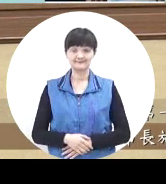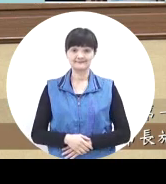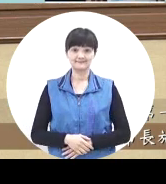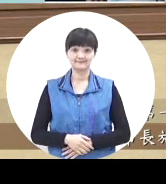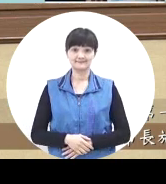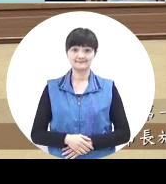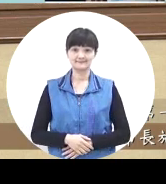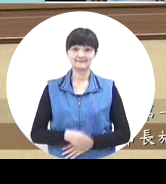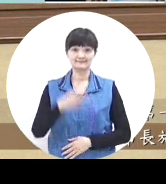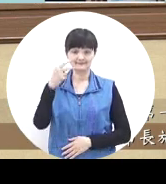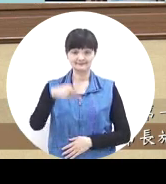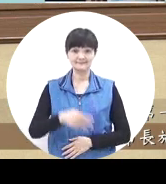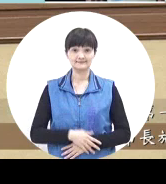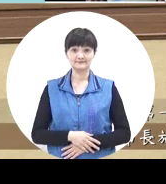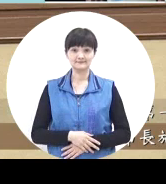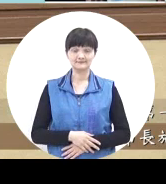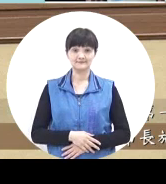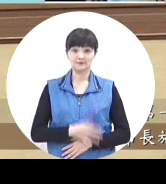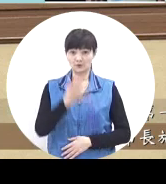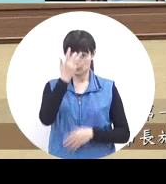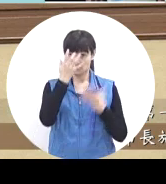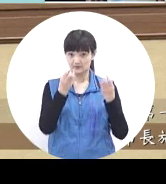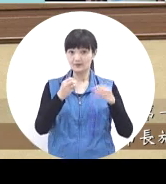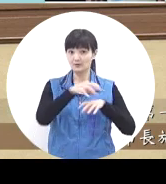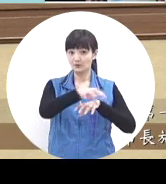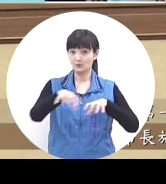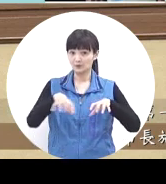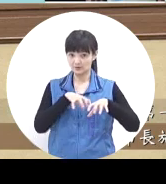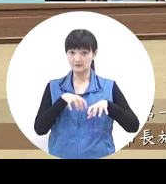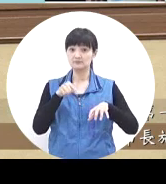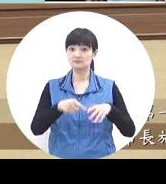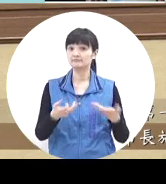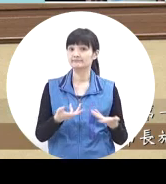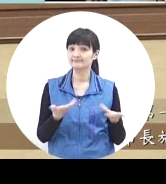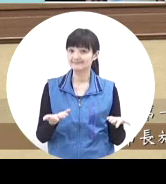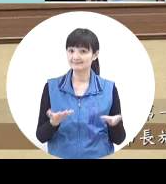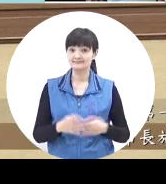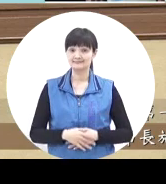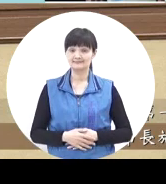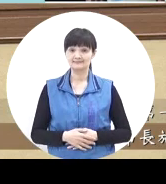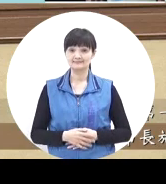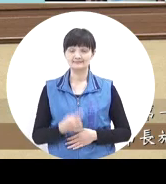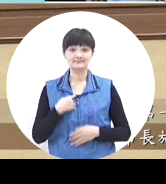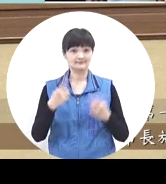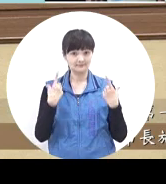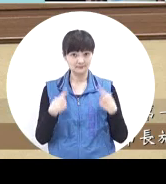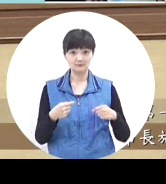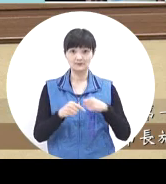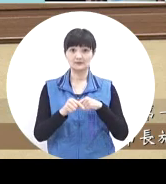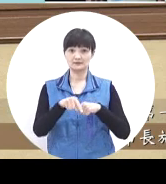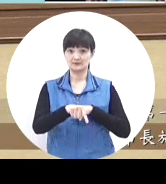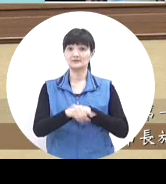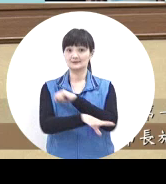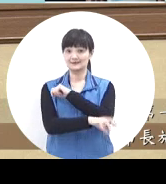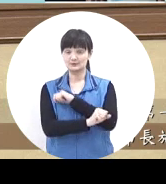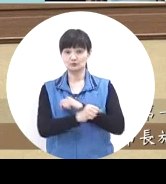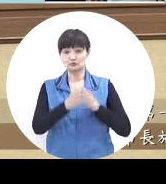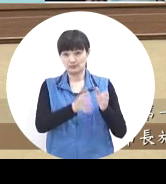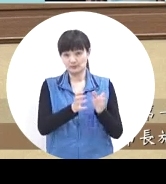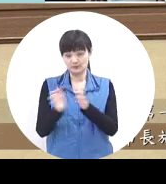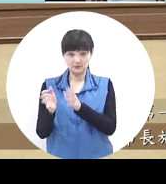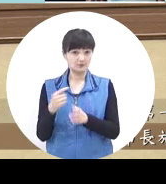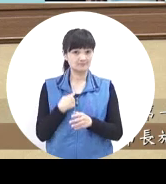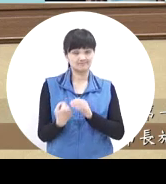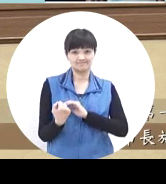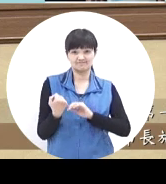至于有关无障碍的通行环境里面，新北市对基础的人本建设全力以赴，我们成立